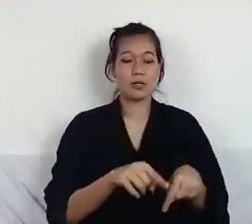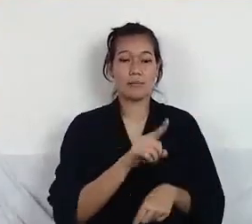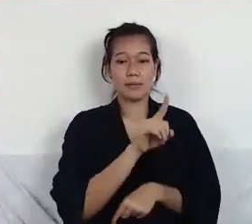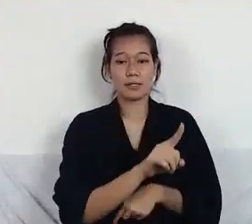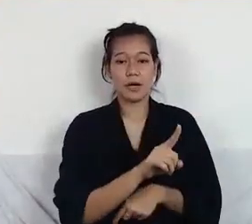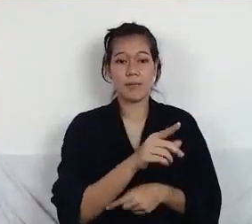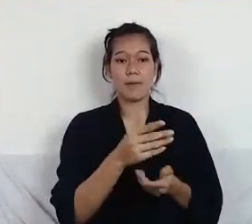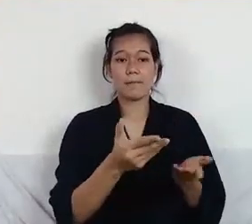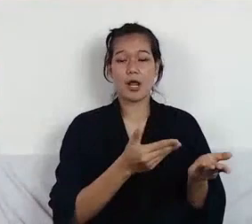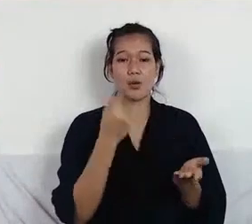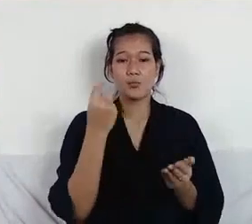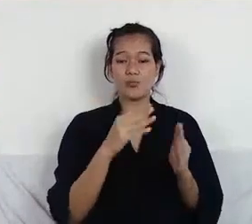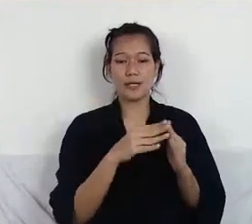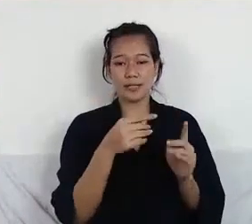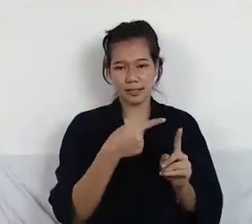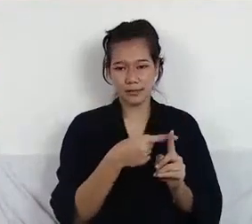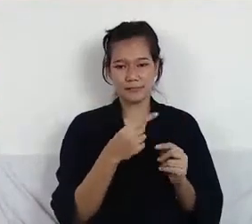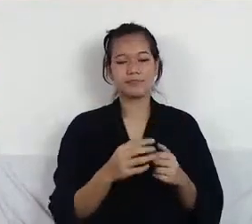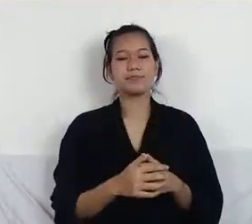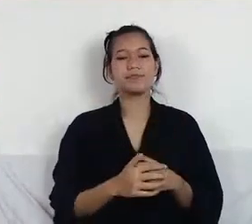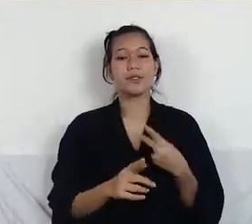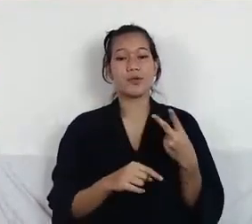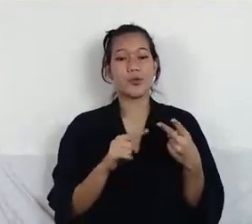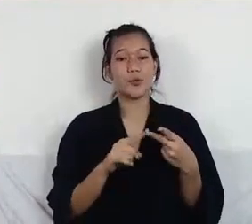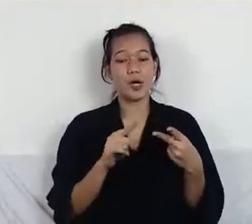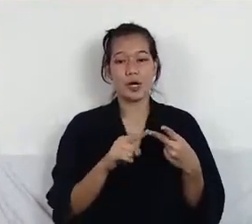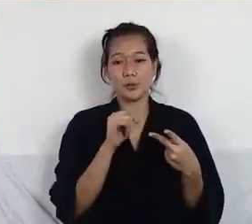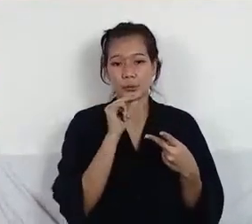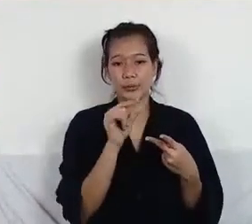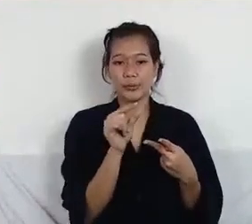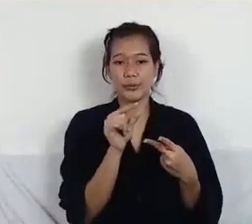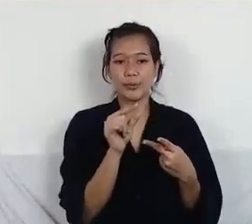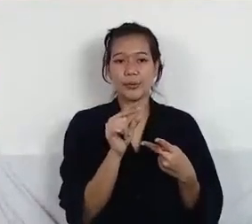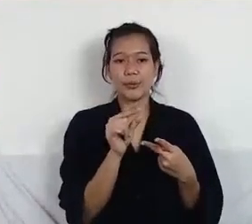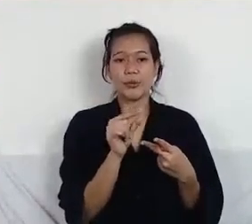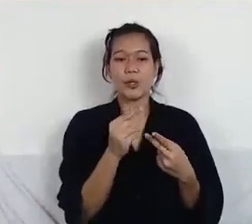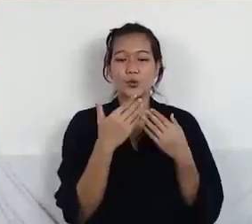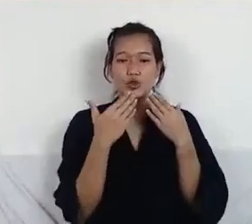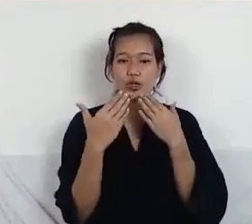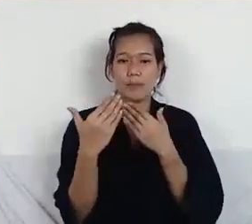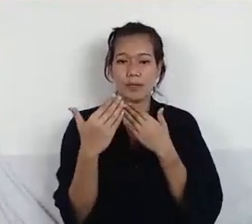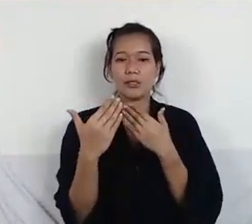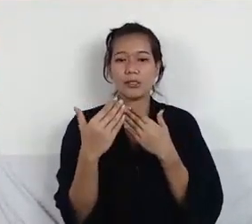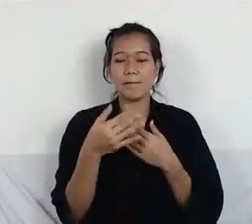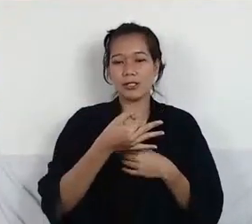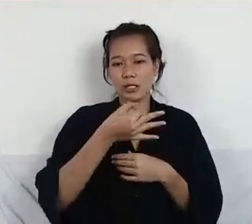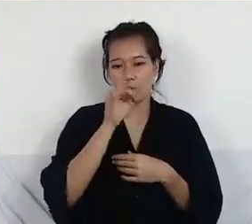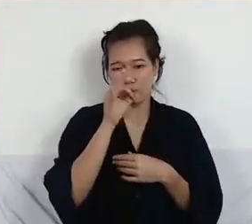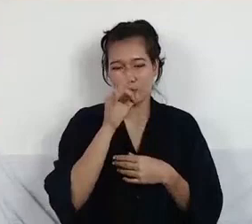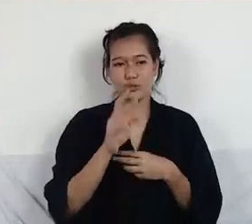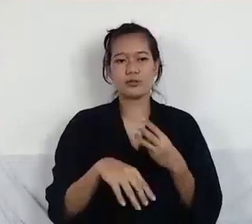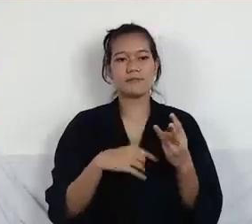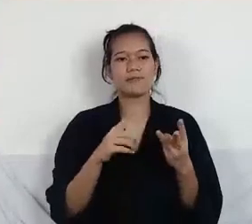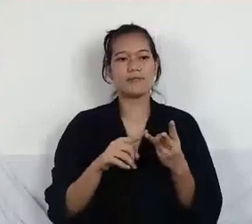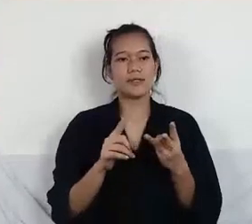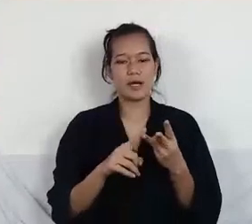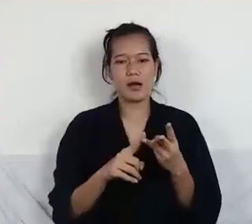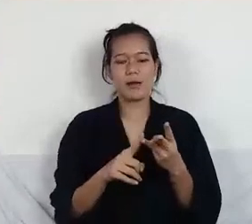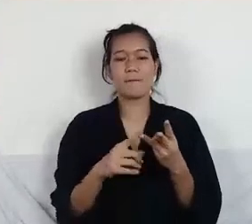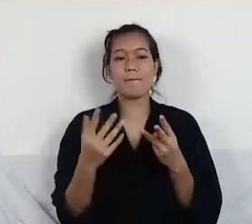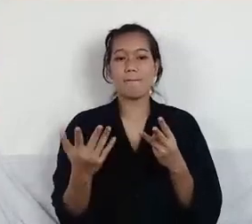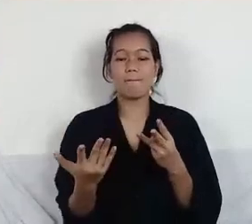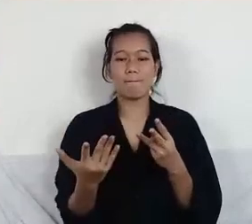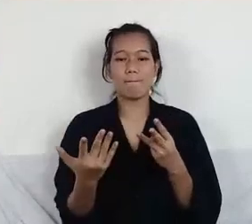untuk pelayanan umum gerejawi, kotak kedua untuk pengucapan syukur perjamuan, dan kotak